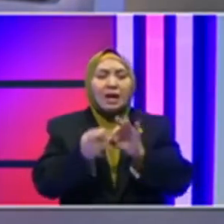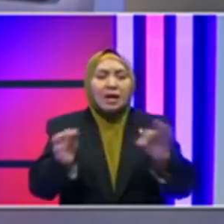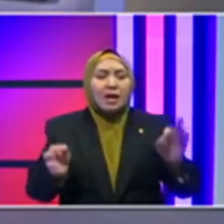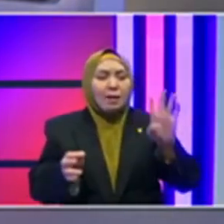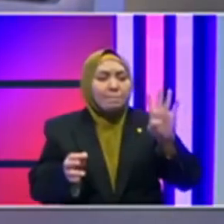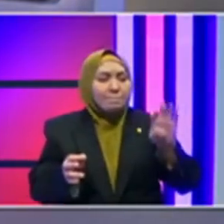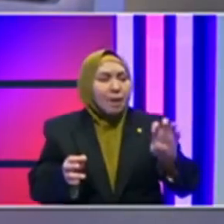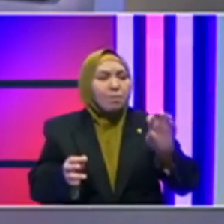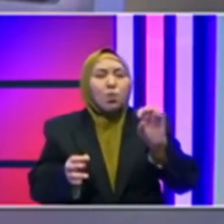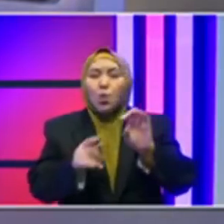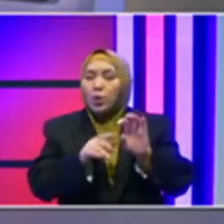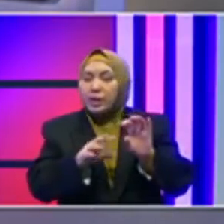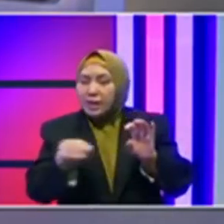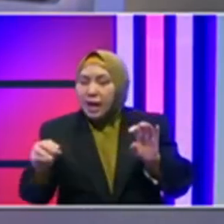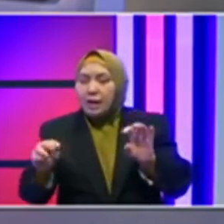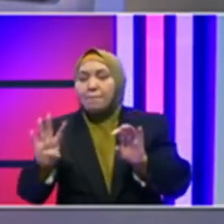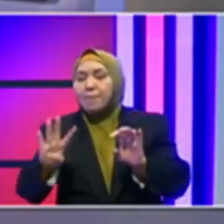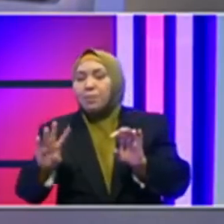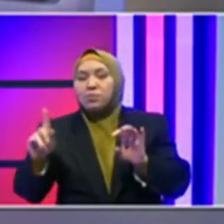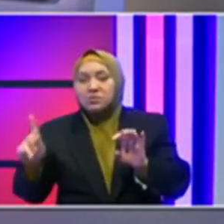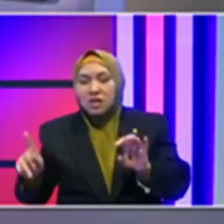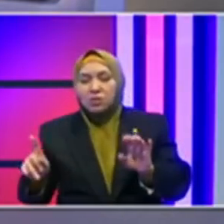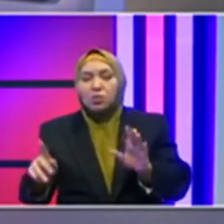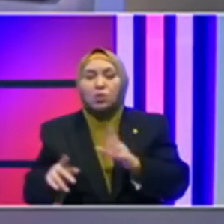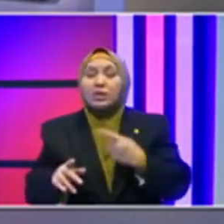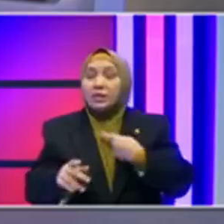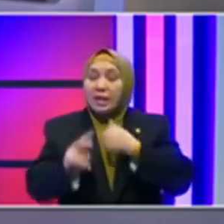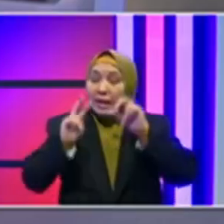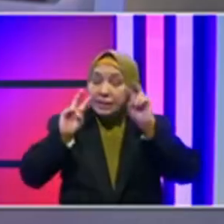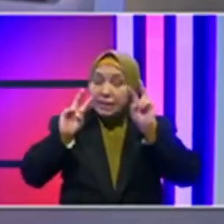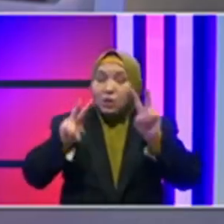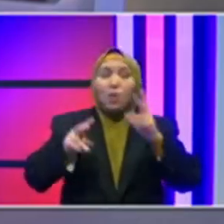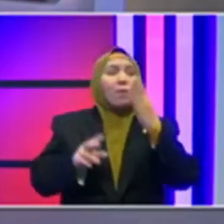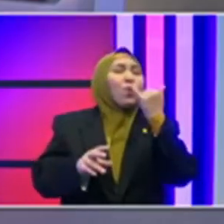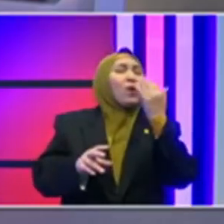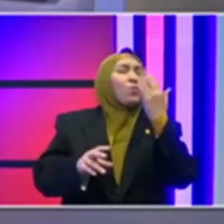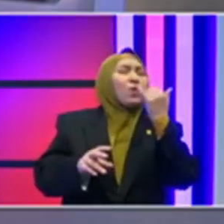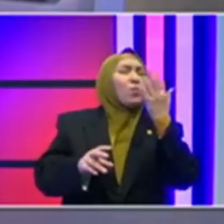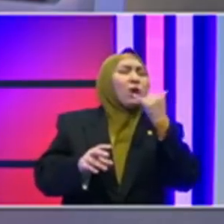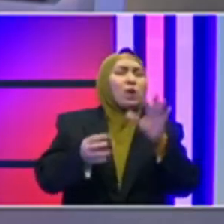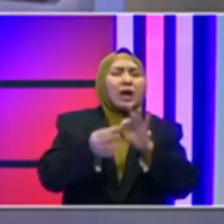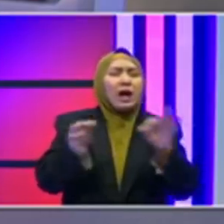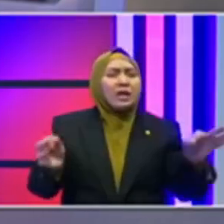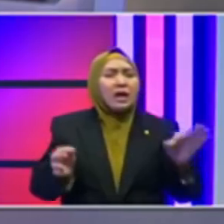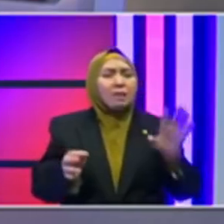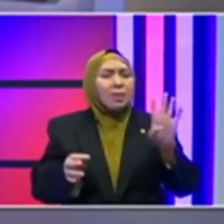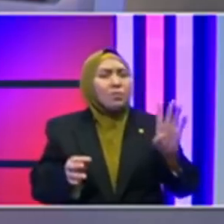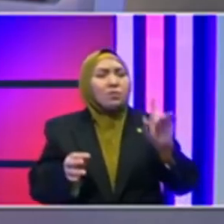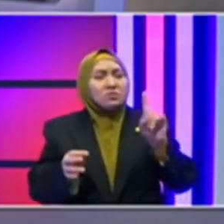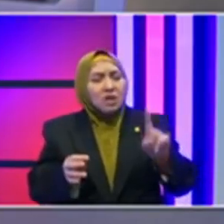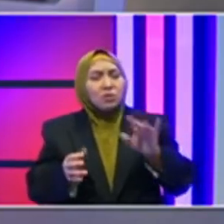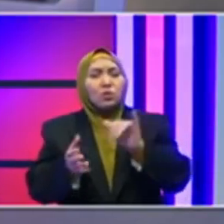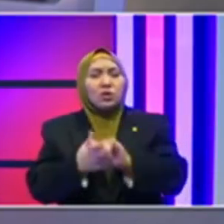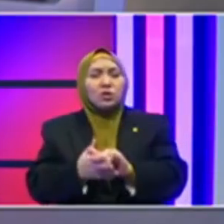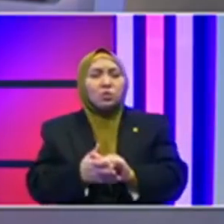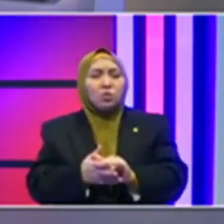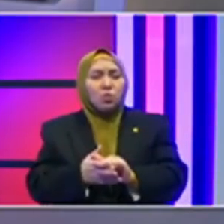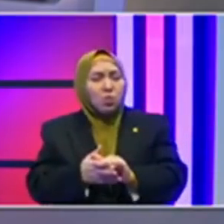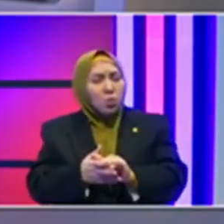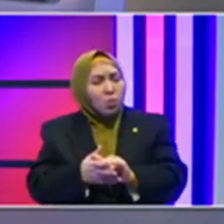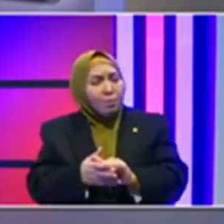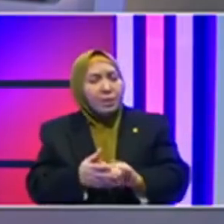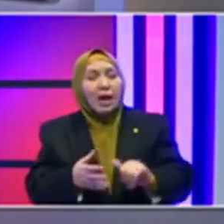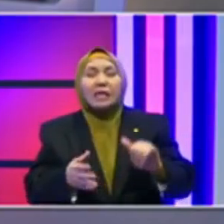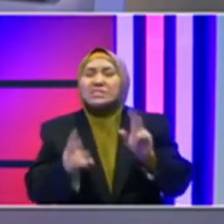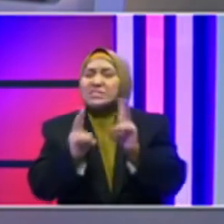dan 41 ya 40 dan 41 dan kita akan lihat eh Mengapa ayat 41 itu istilah wastono Nafsi